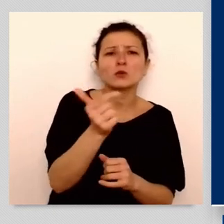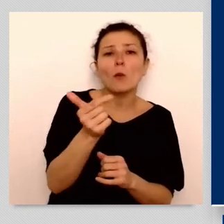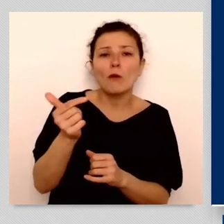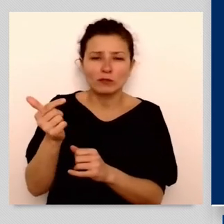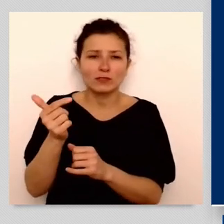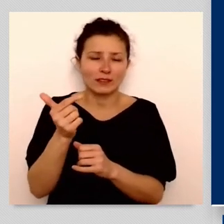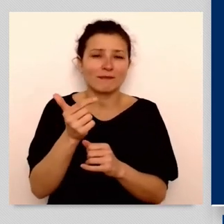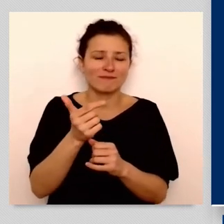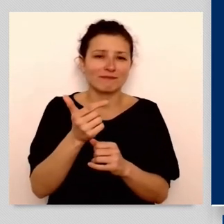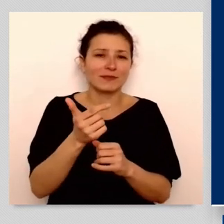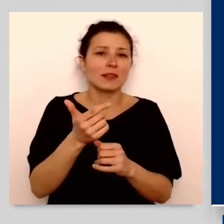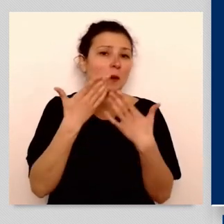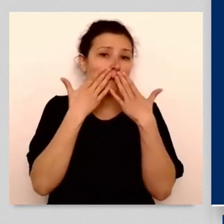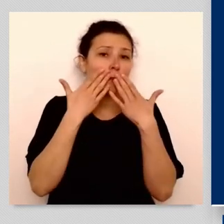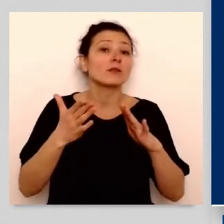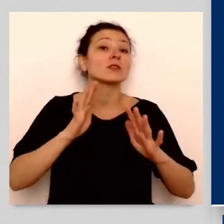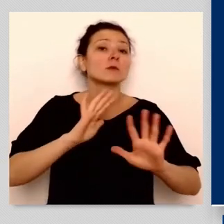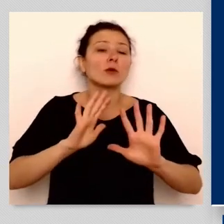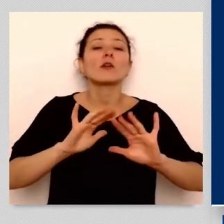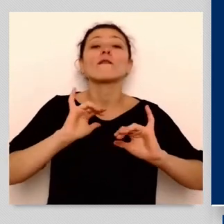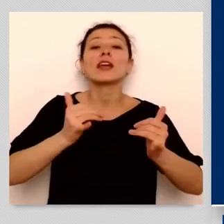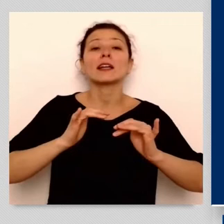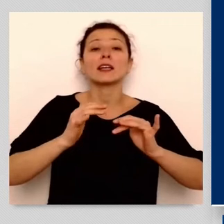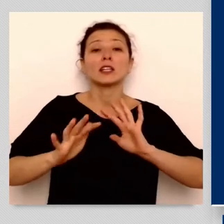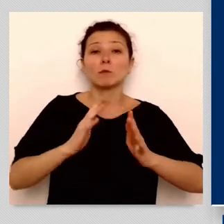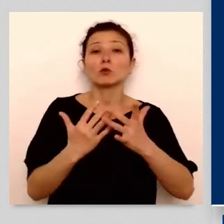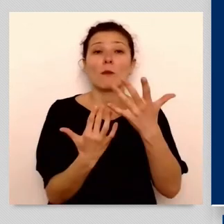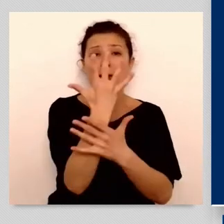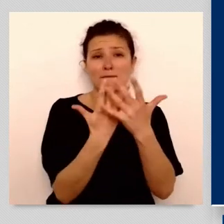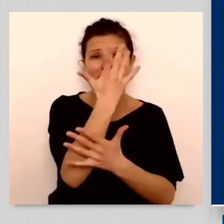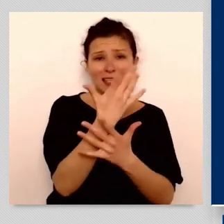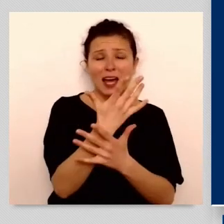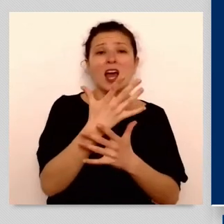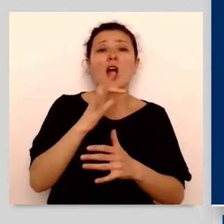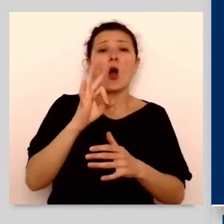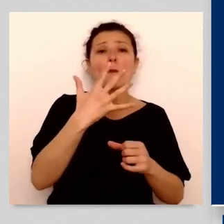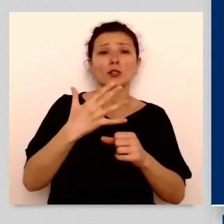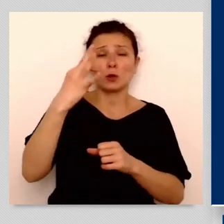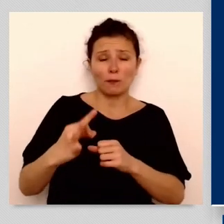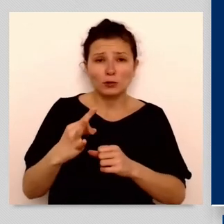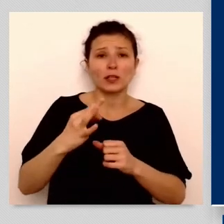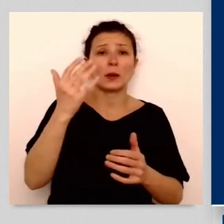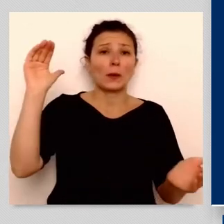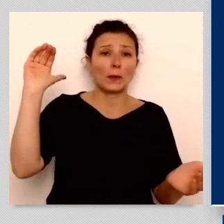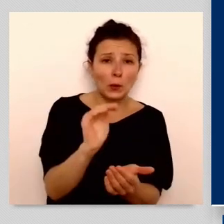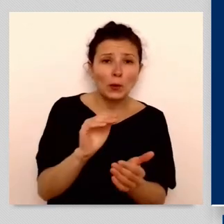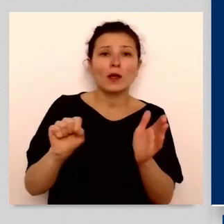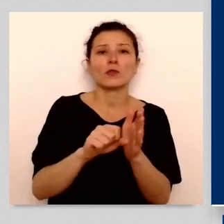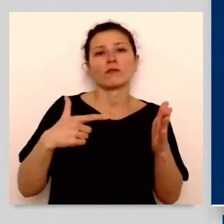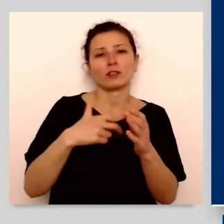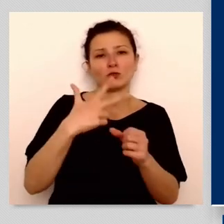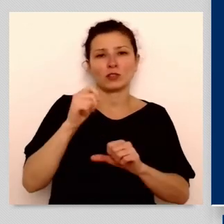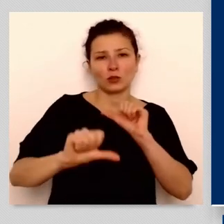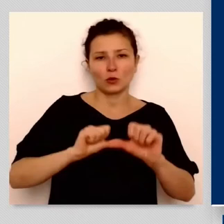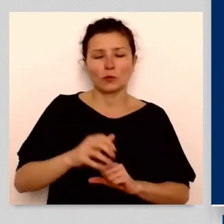określające sposób dojścia do redukcji emisji o 55% do 2030 roku. Więc